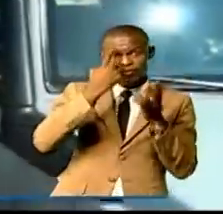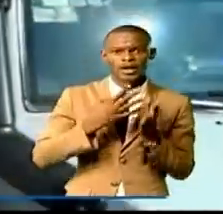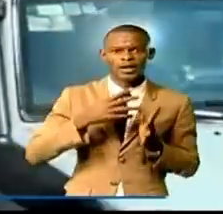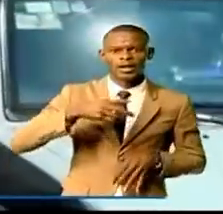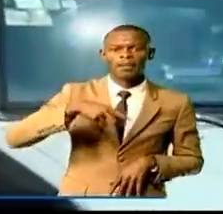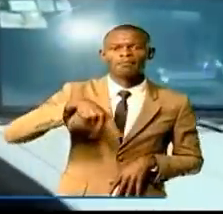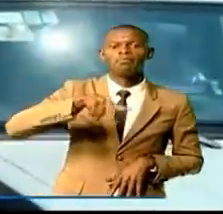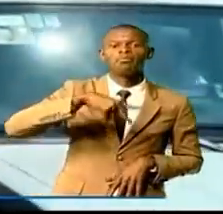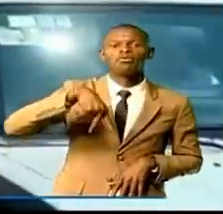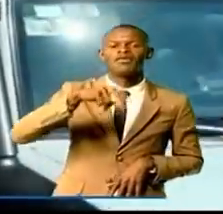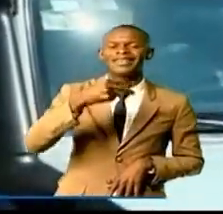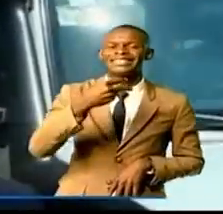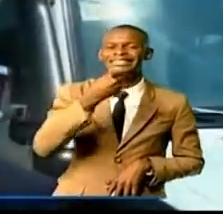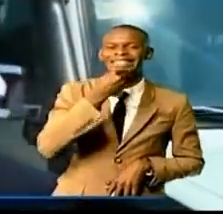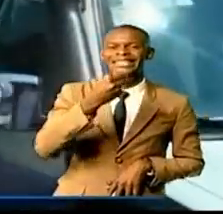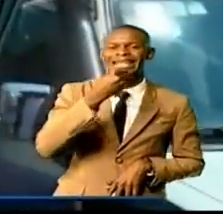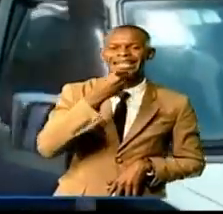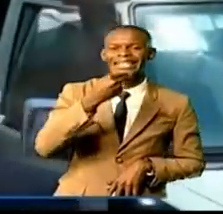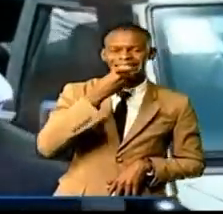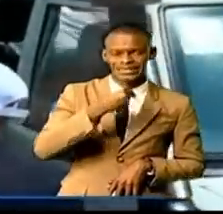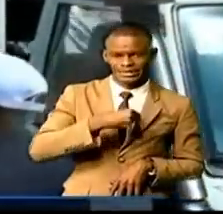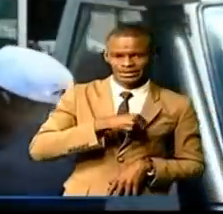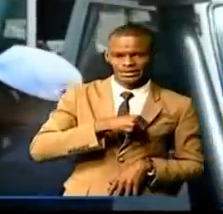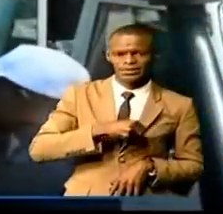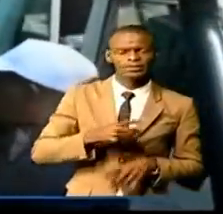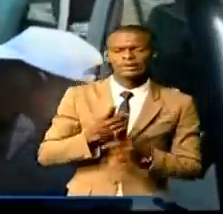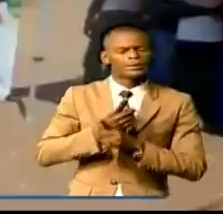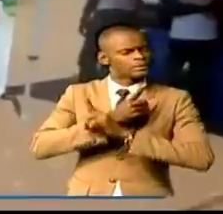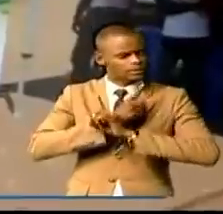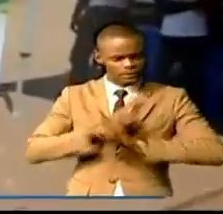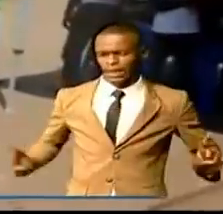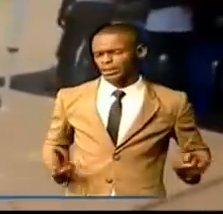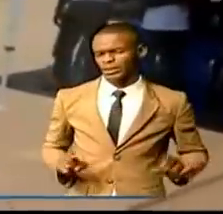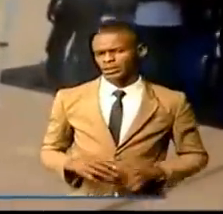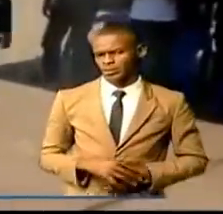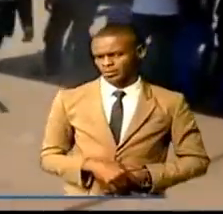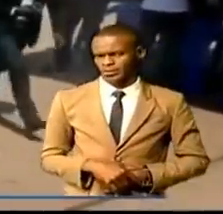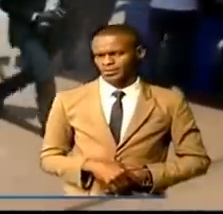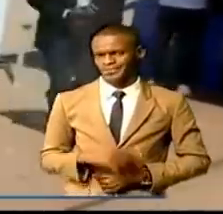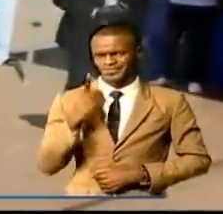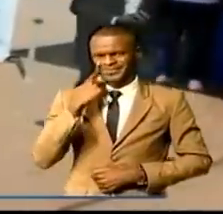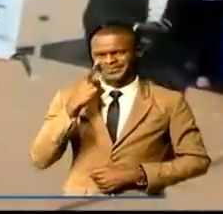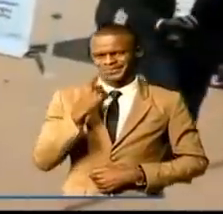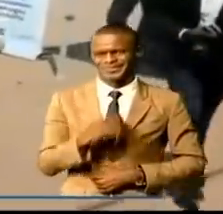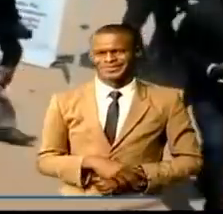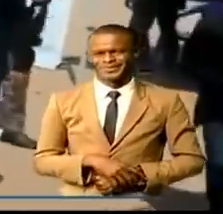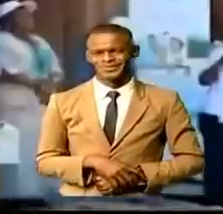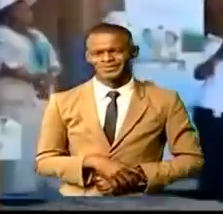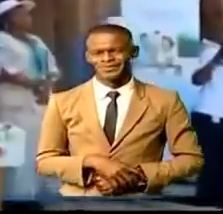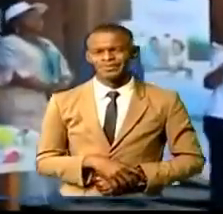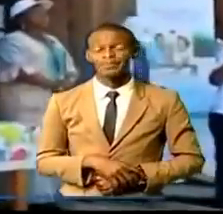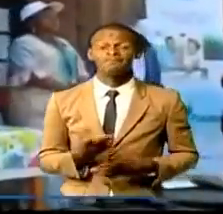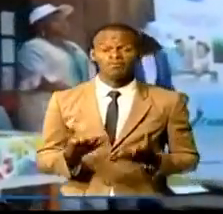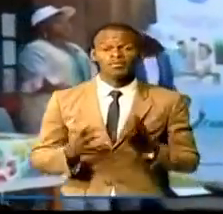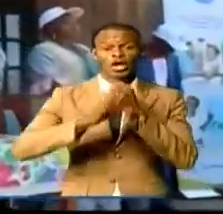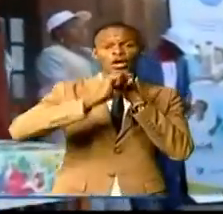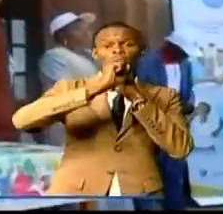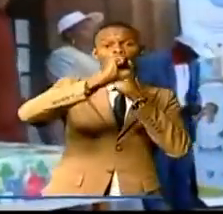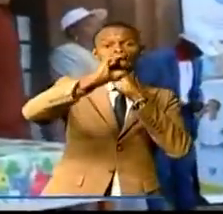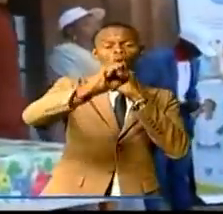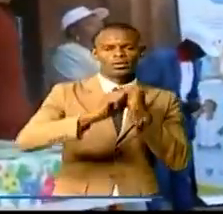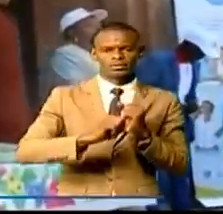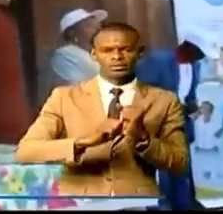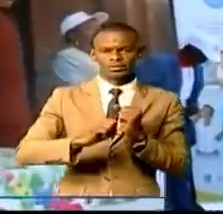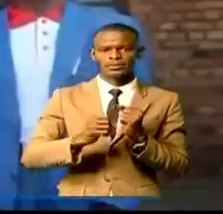Le gouvernement provincial du Kassai s'engage désormais à décourager le mariage précoce des filles, soutenir la campagne de planification familiale